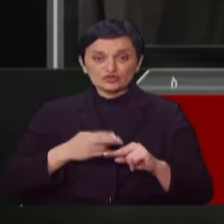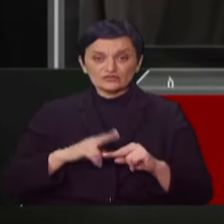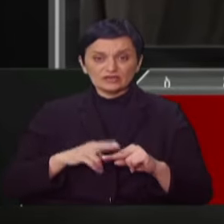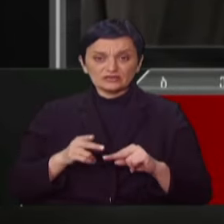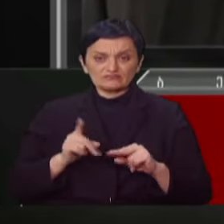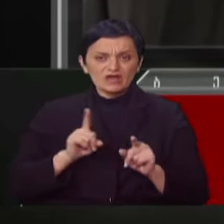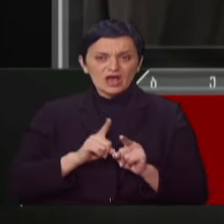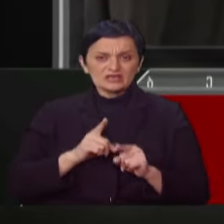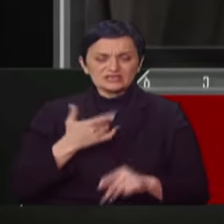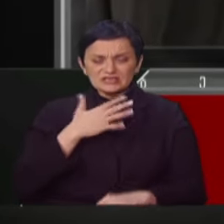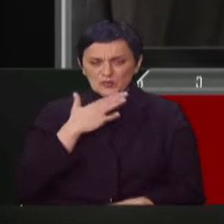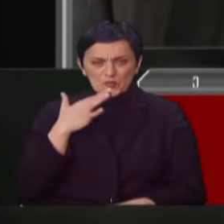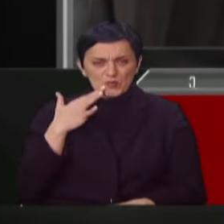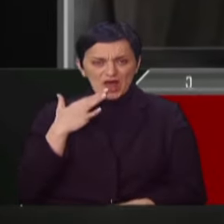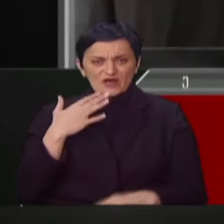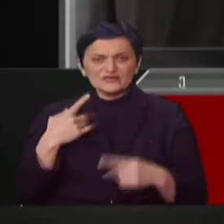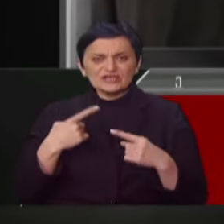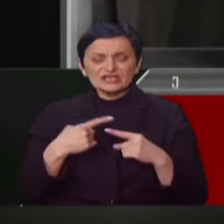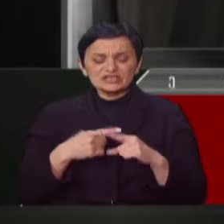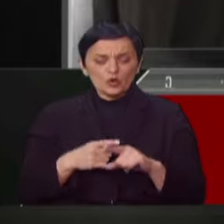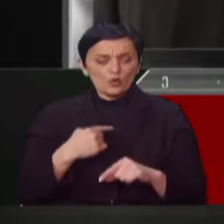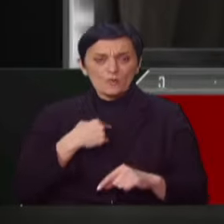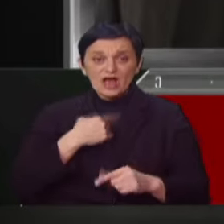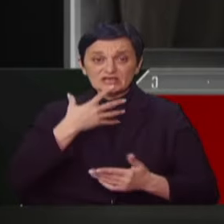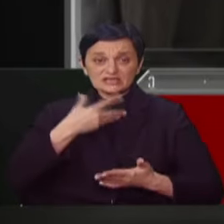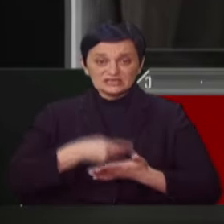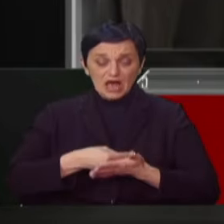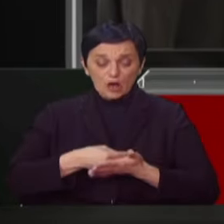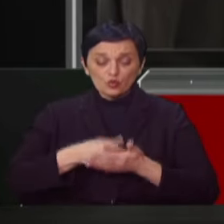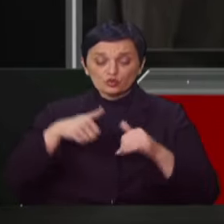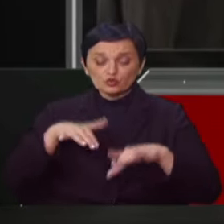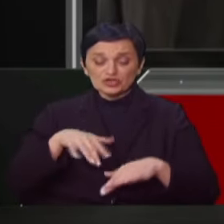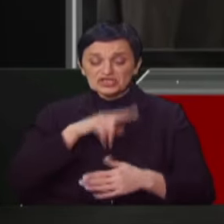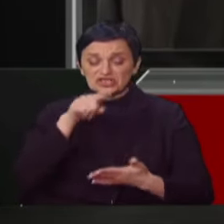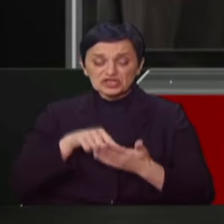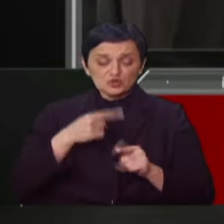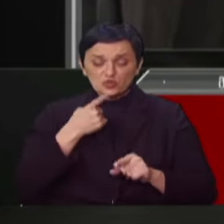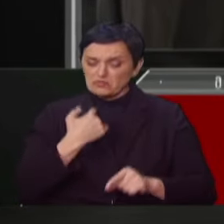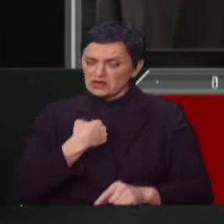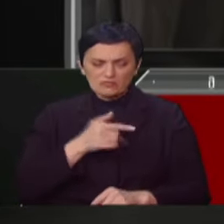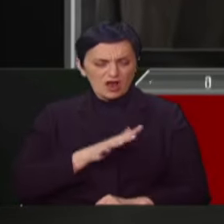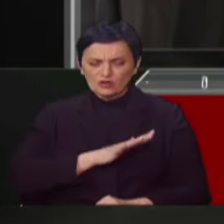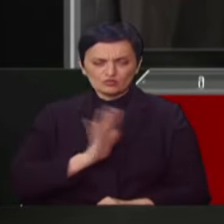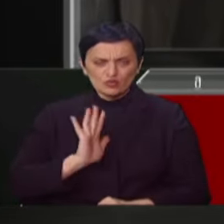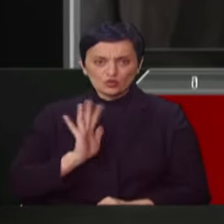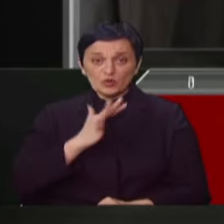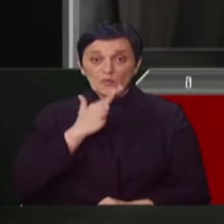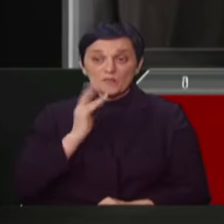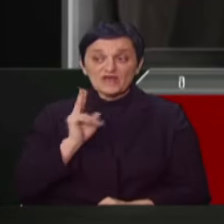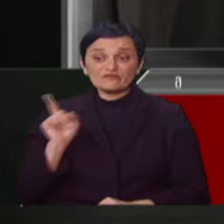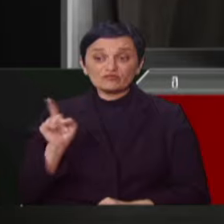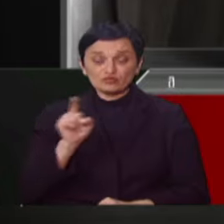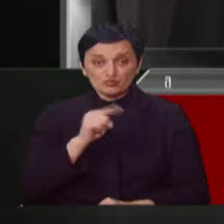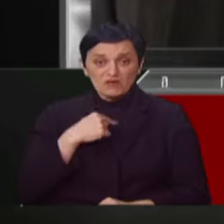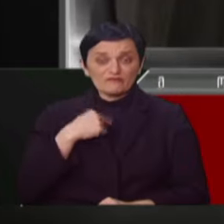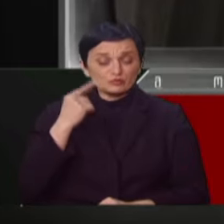ასე ვთქვათ, ბევრ თეორიულად მე არ მქონდა საკუთარ გადაწყვეტილებასთან კითხვის ნიშნები, თუმცა ბევრს ვისაც ჰქონდა, ალბათ